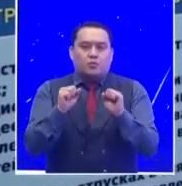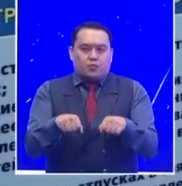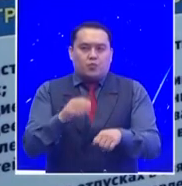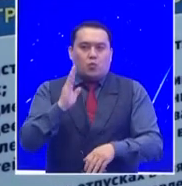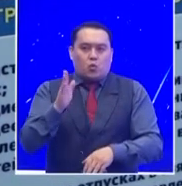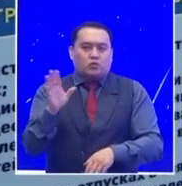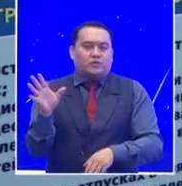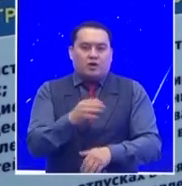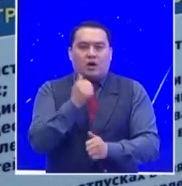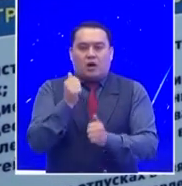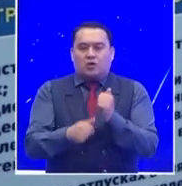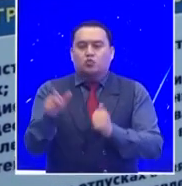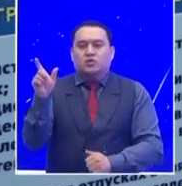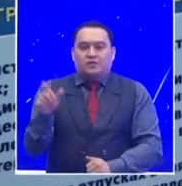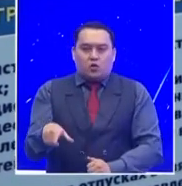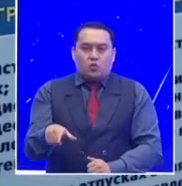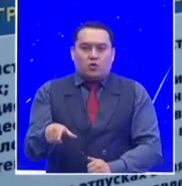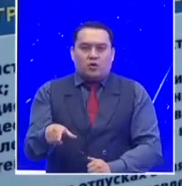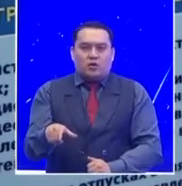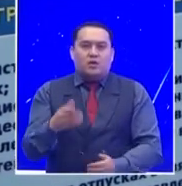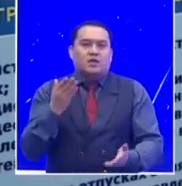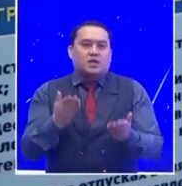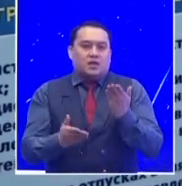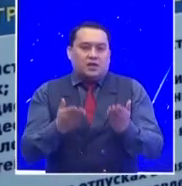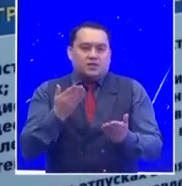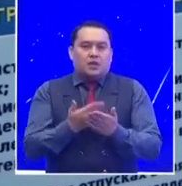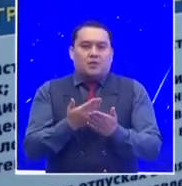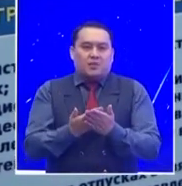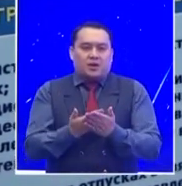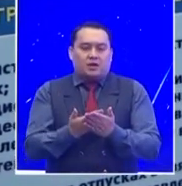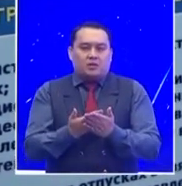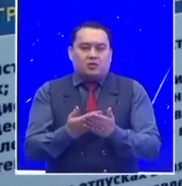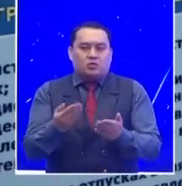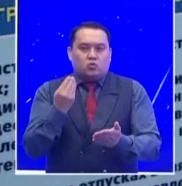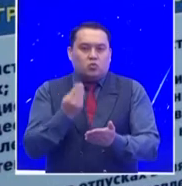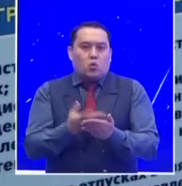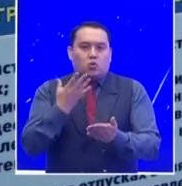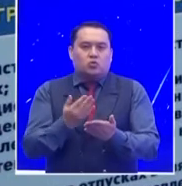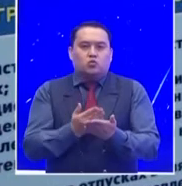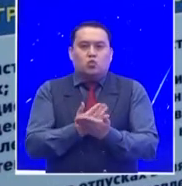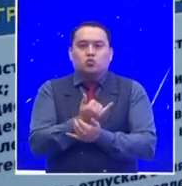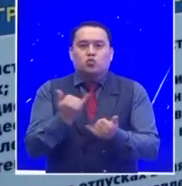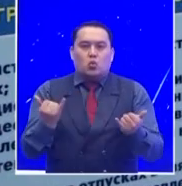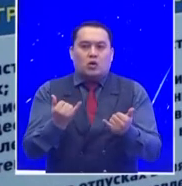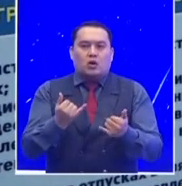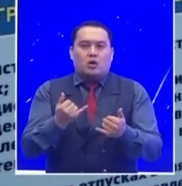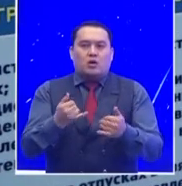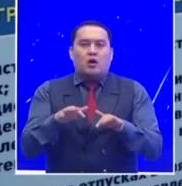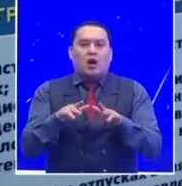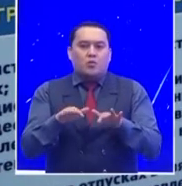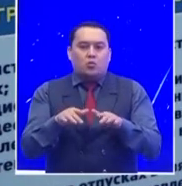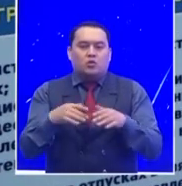есть, доступен каждому гражданину. Если, например, скажем, те же дорогостоящие услуги, как компьютерная